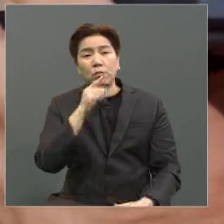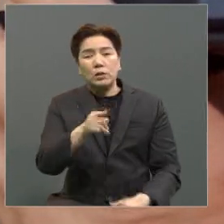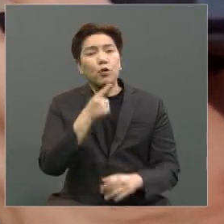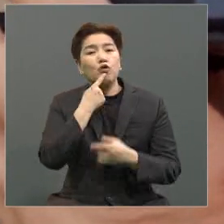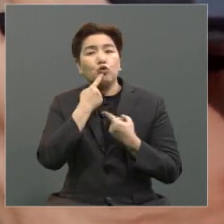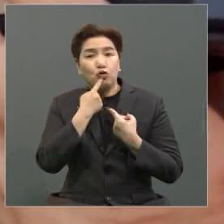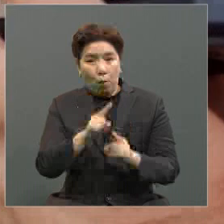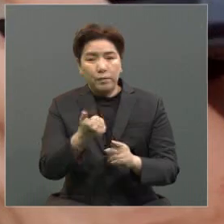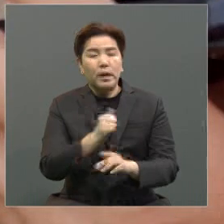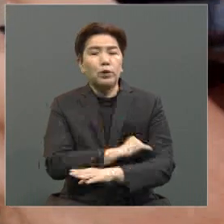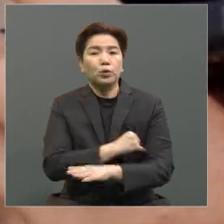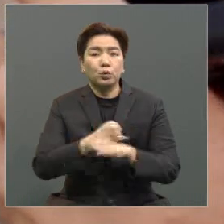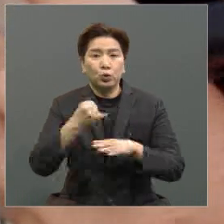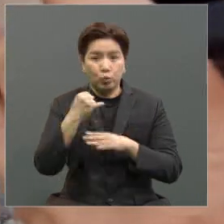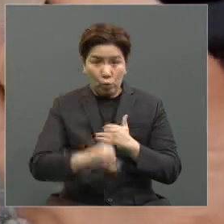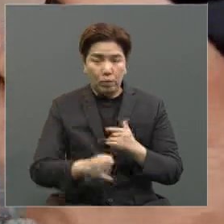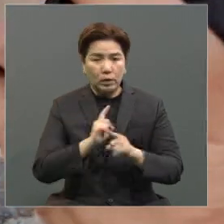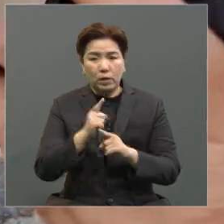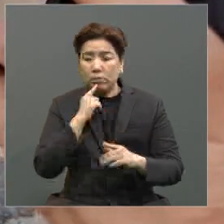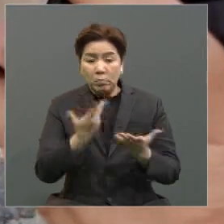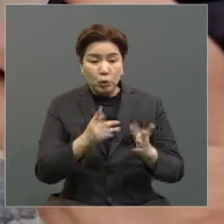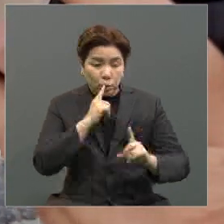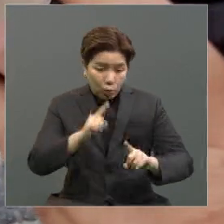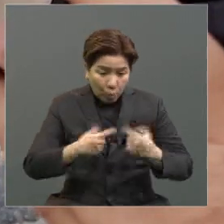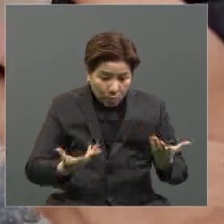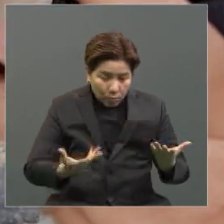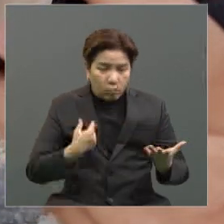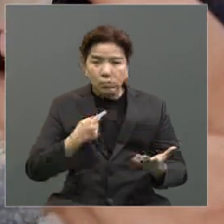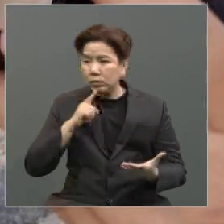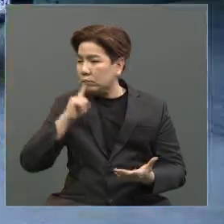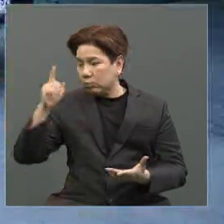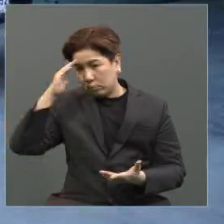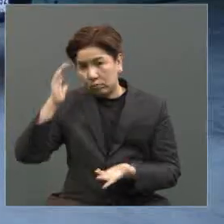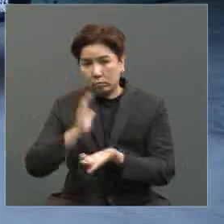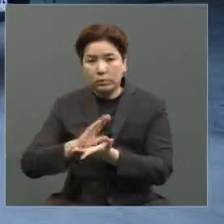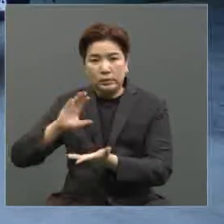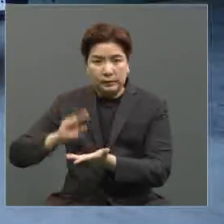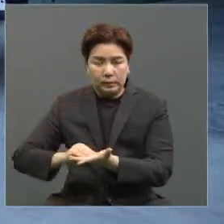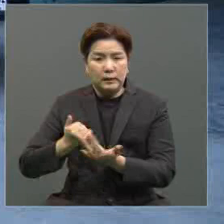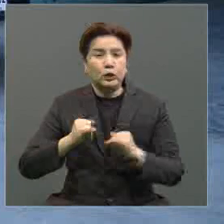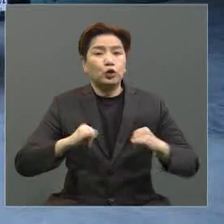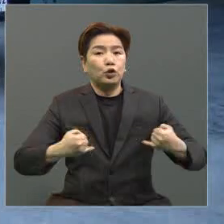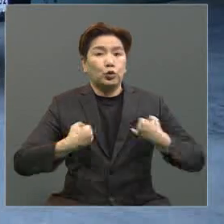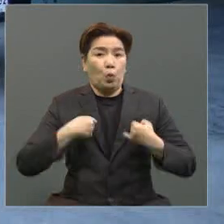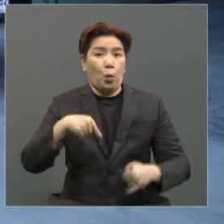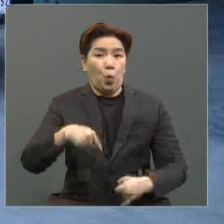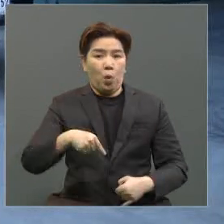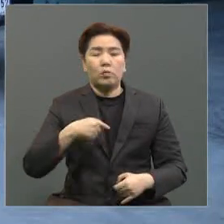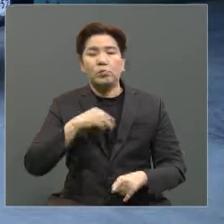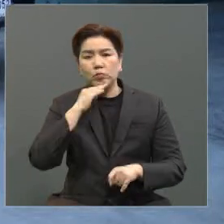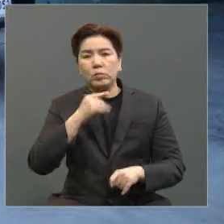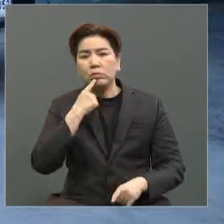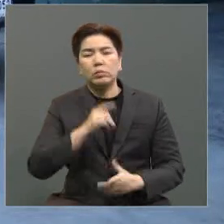ชี้แจงได้ก็จบไปนะไม่งั้นก็ต้องมีการแจ้งความดำเนินคดีแล้วก็ขยายผลการสืบสวนทีนี้ทางเจ้าของ PPเชเนี่ย